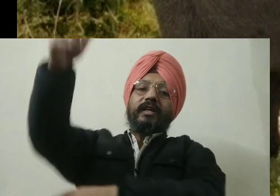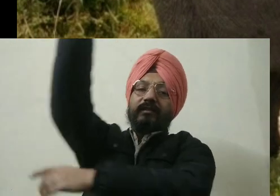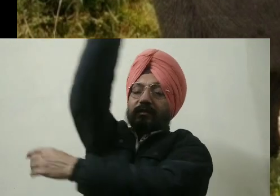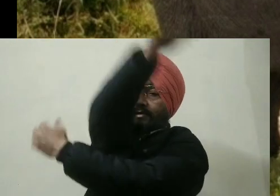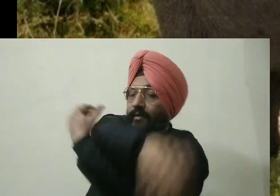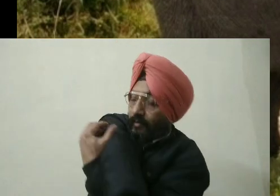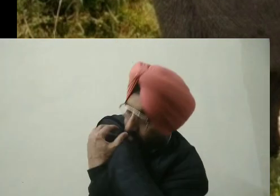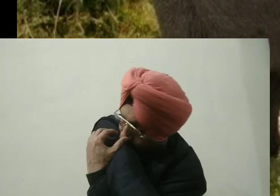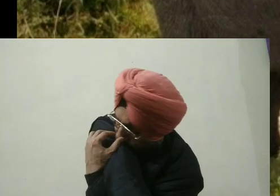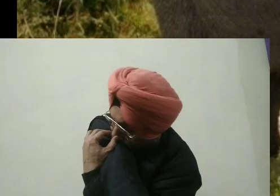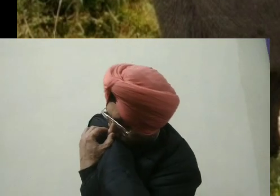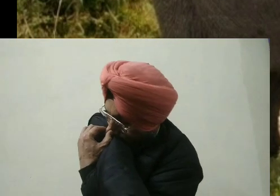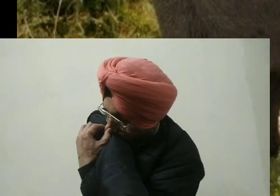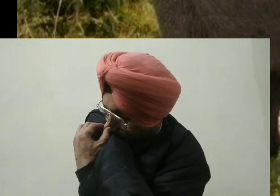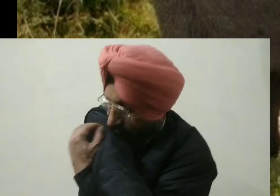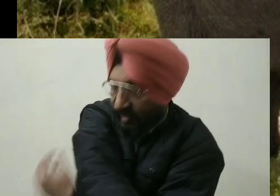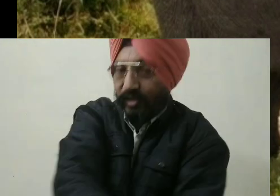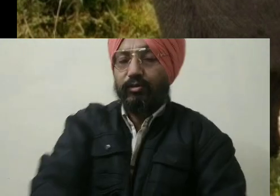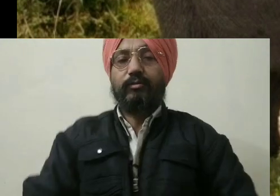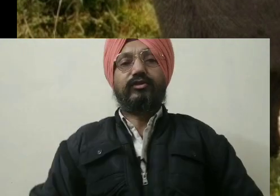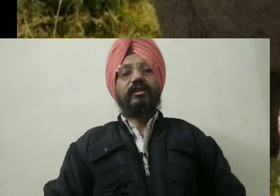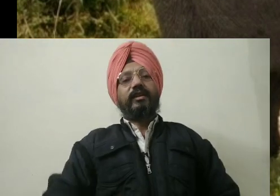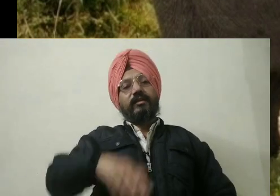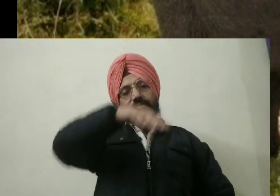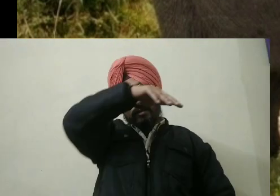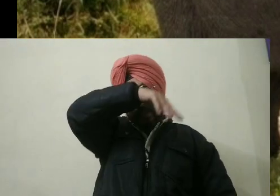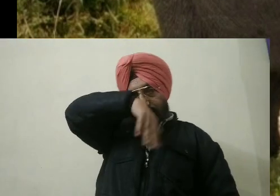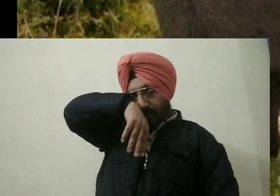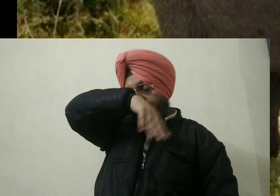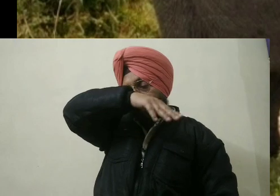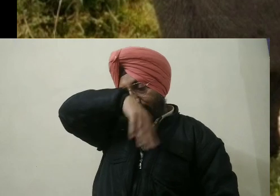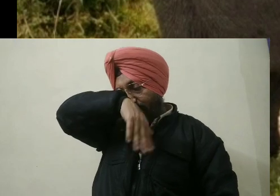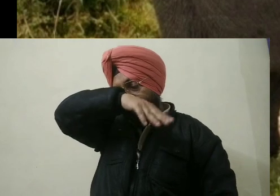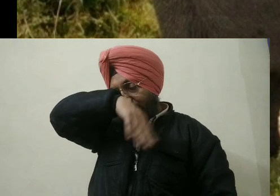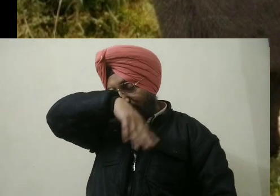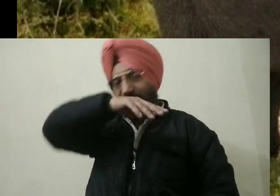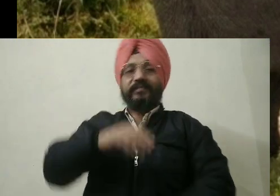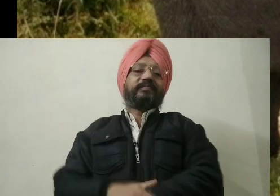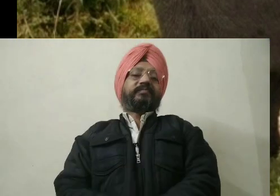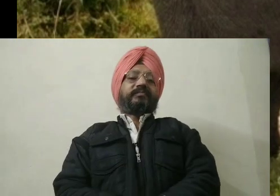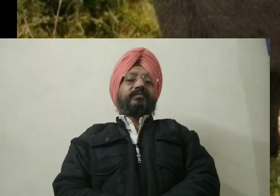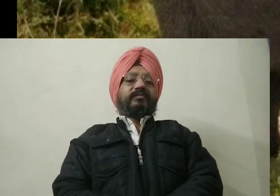या यूँ भी कर सकते हैं यह थोड़ा मुश्किल है यही ठीक है